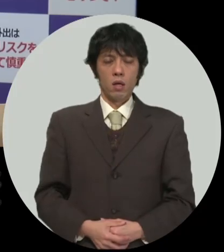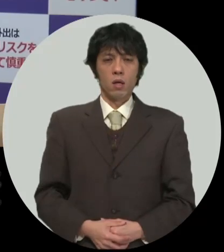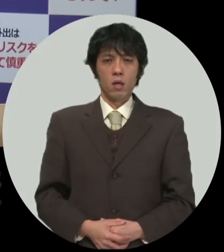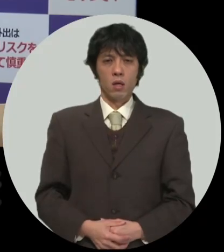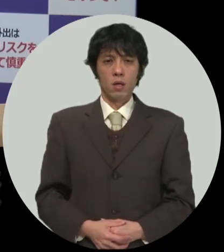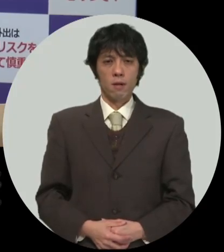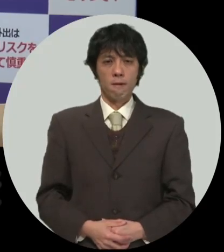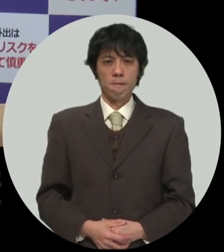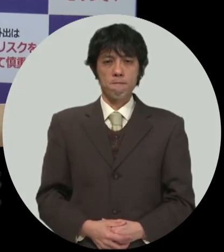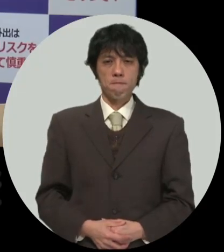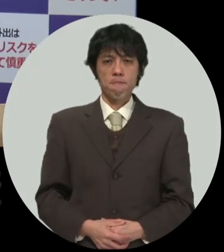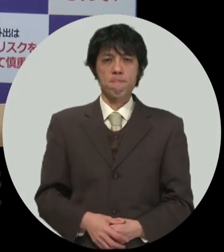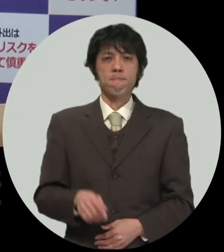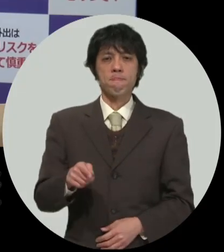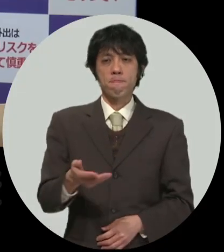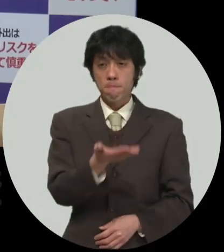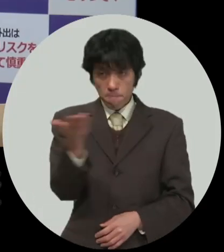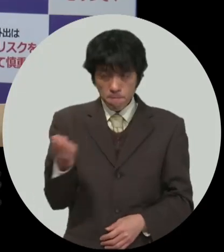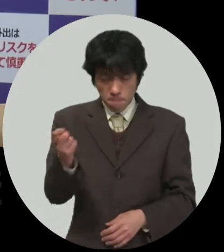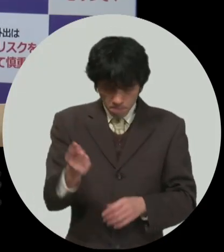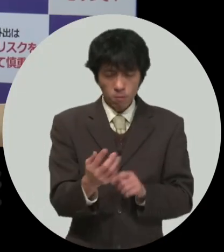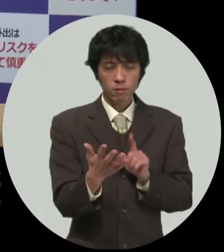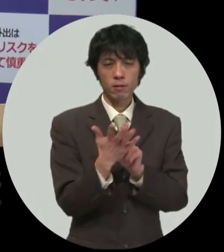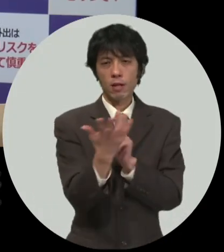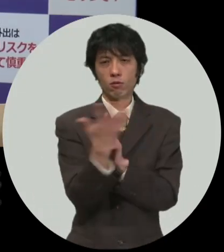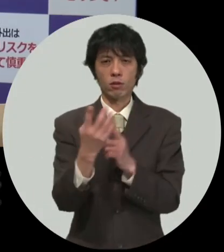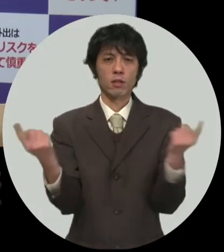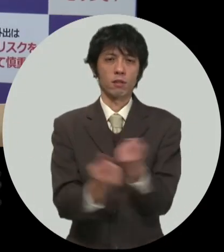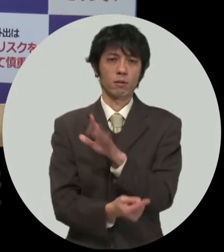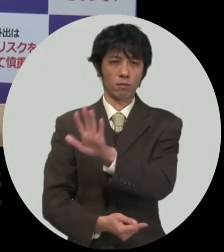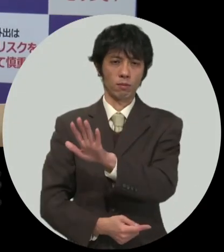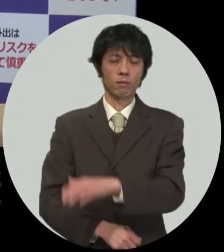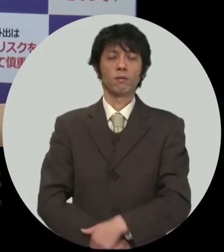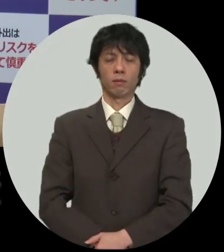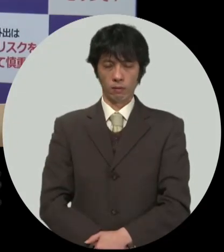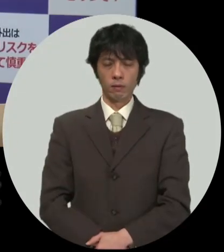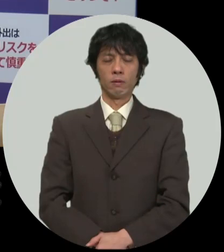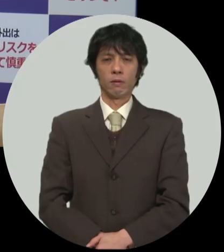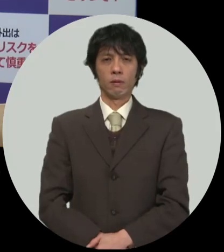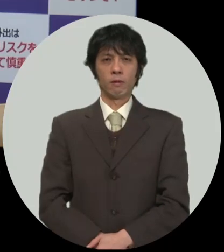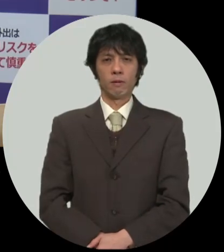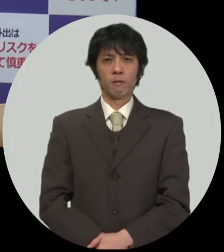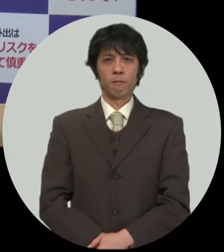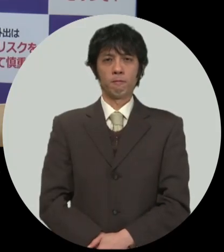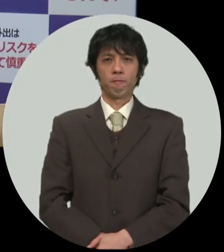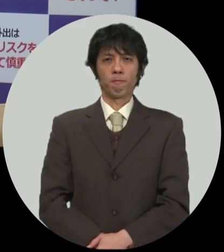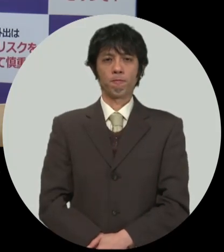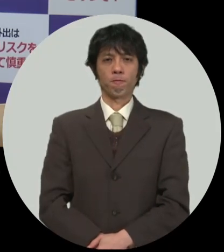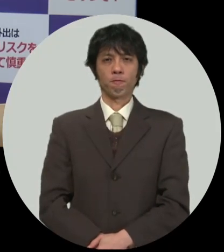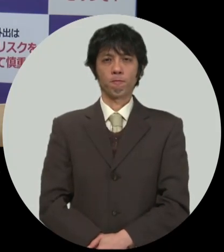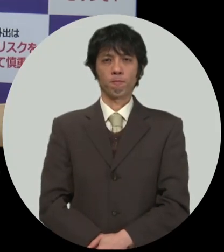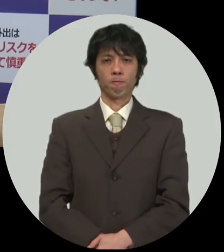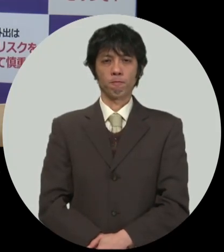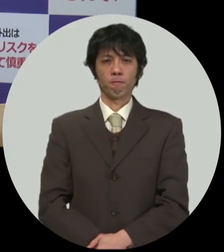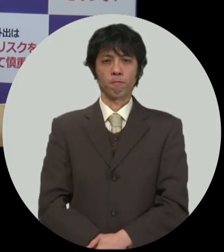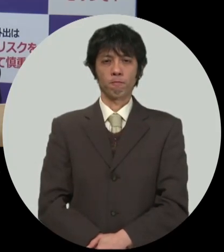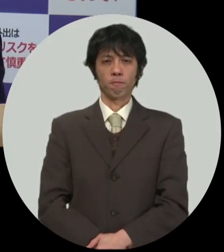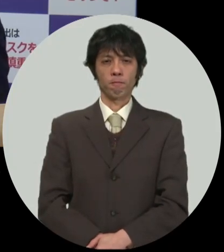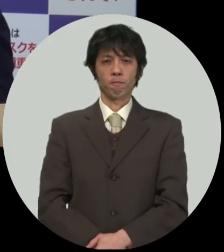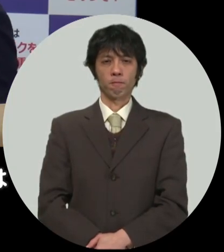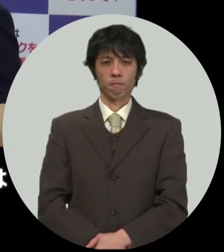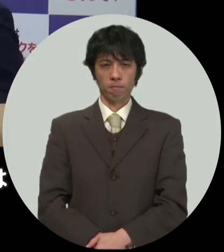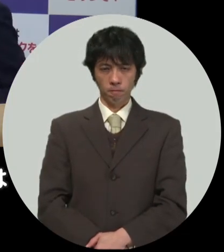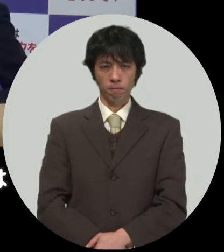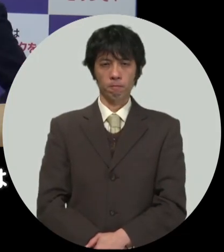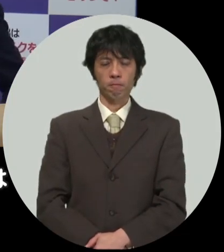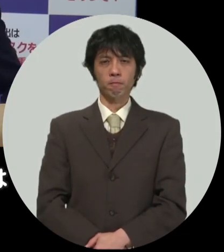他府県の方でも対象にさせていただきたいというふうに思っております。予約方法につきましては下に書いてますけど、い